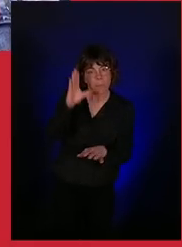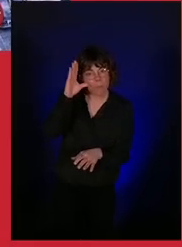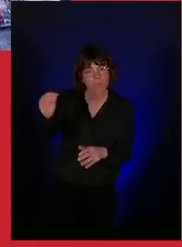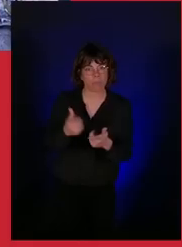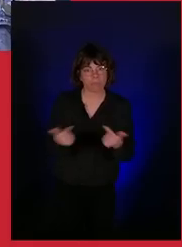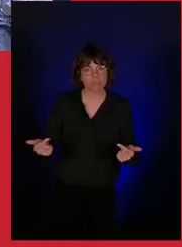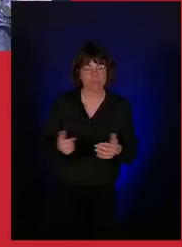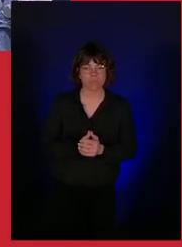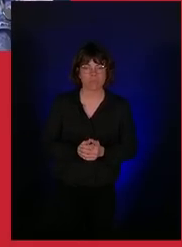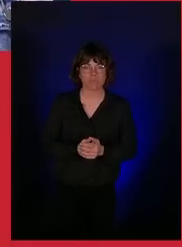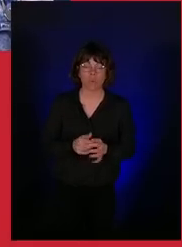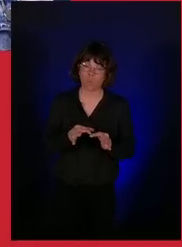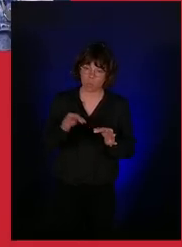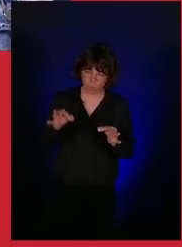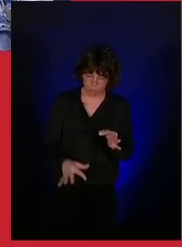Pour conclure,